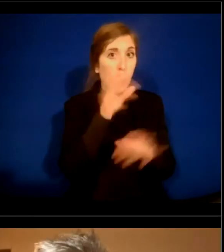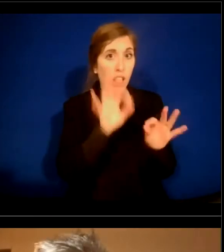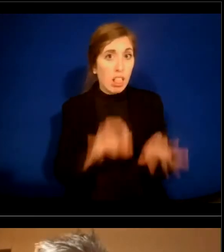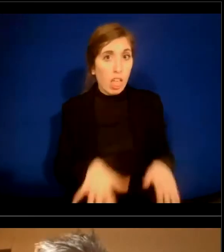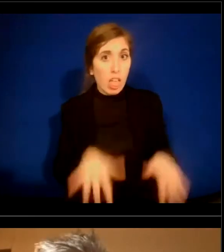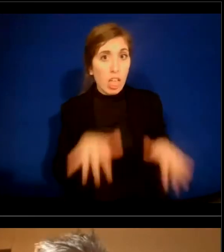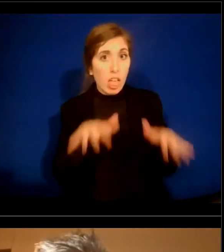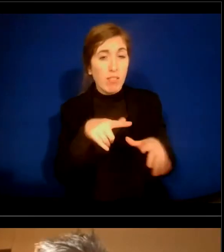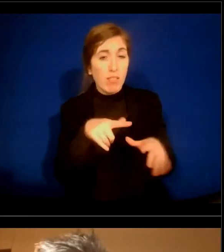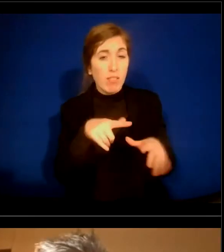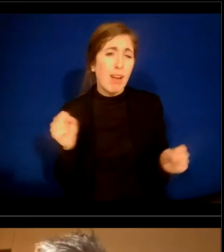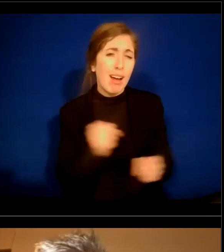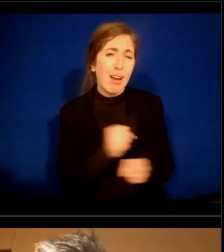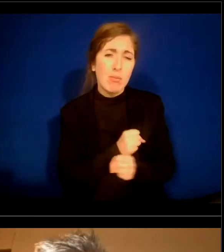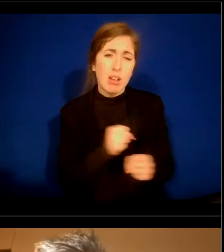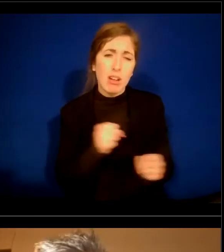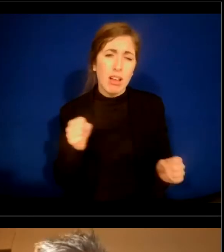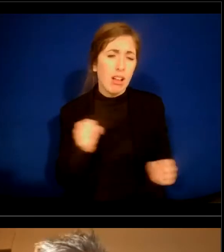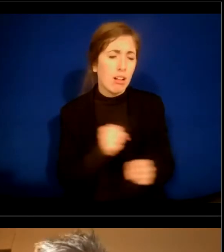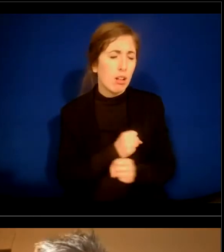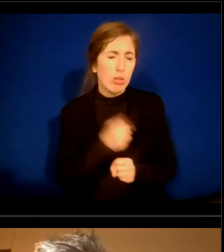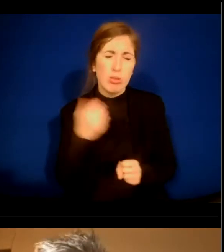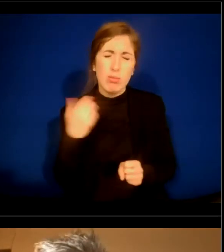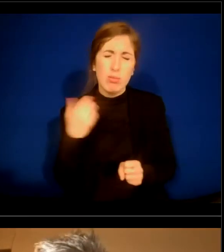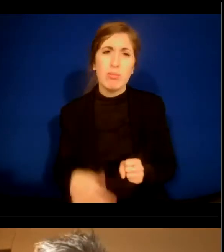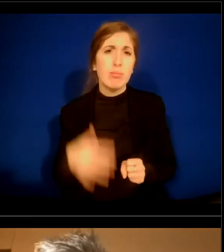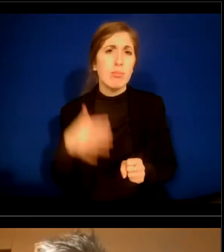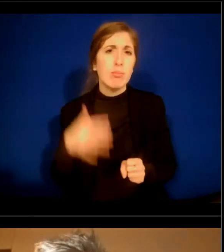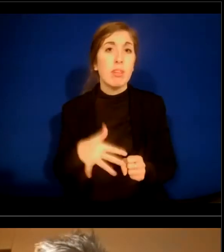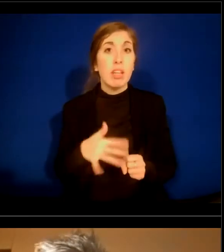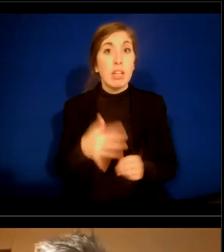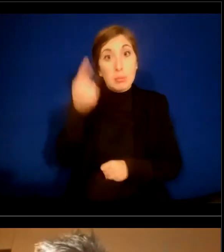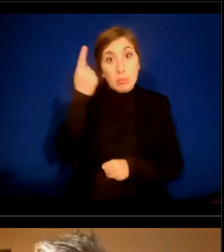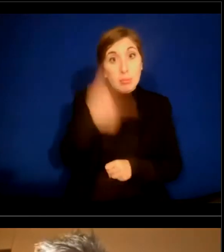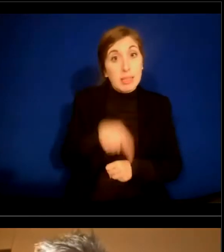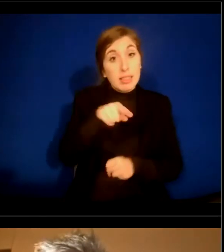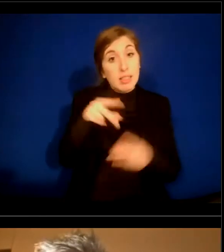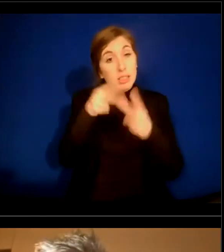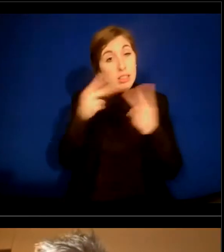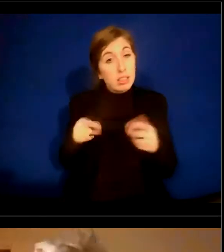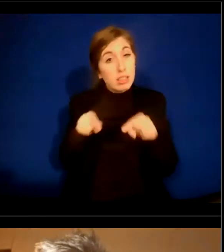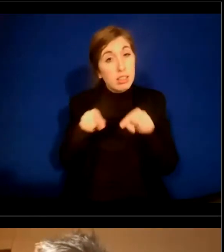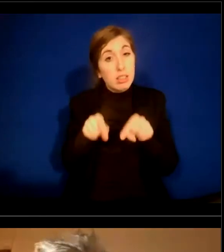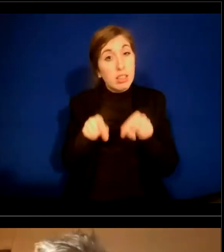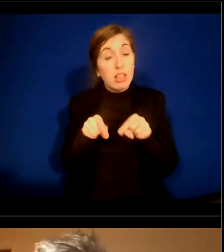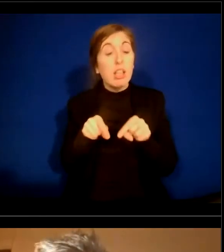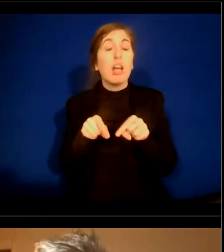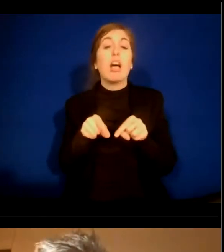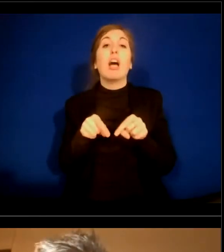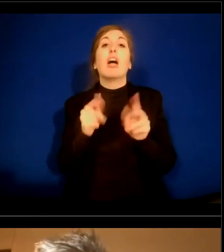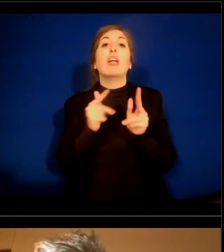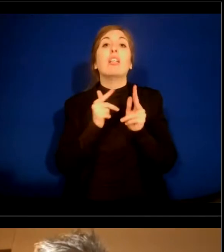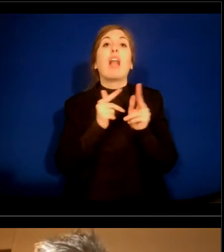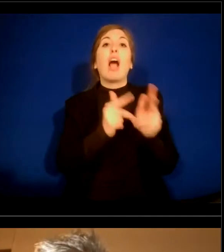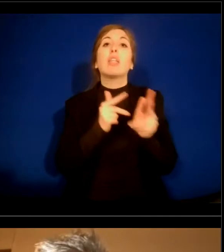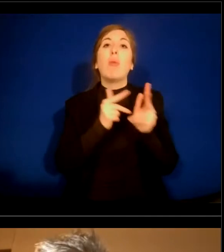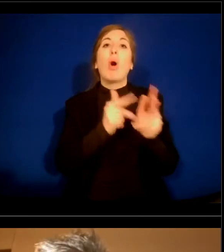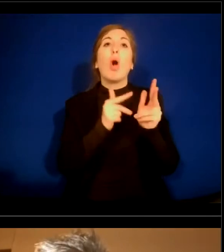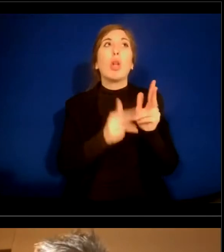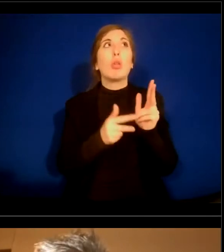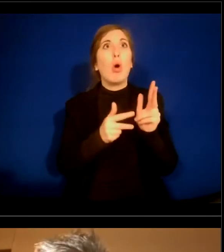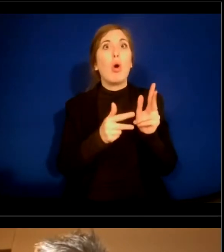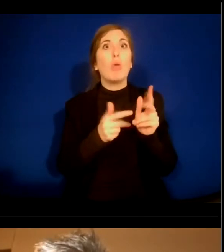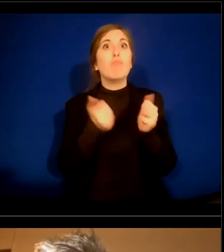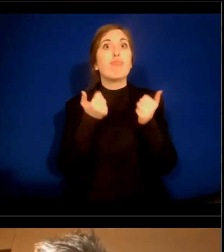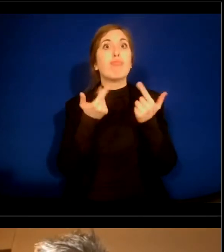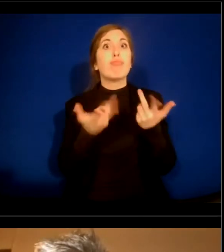freddissimo. E, diciamo, qui il trasporto è più frequente, ci sono